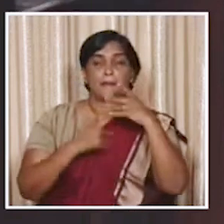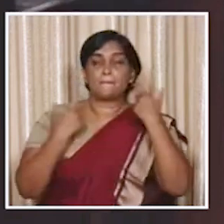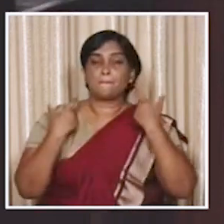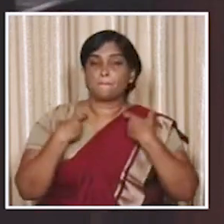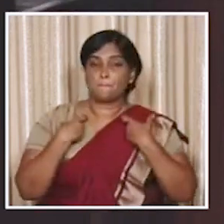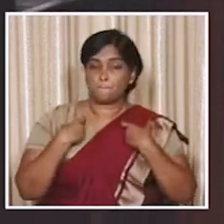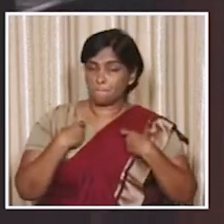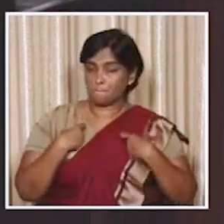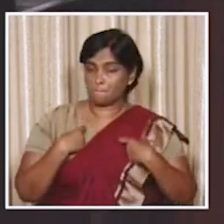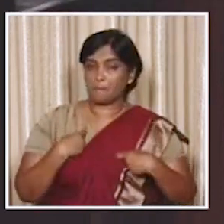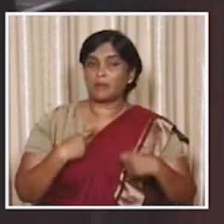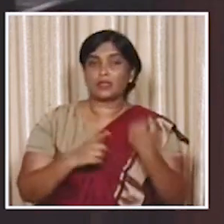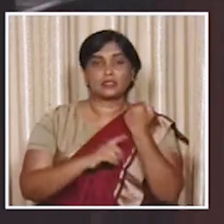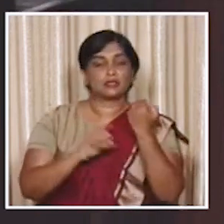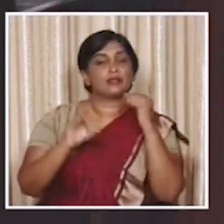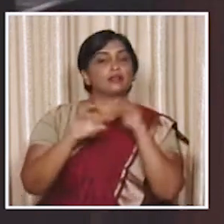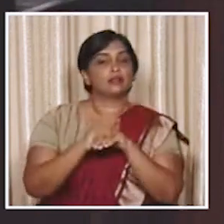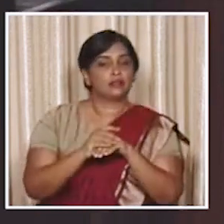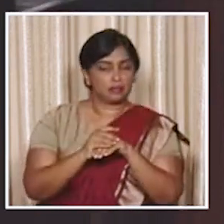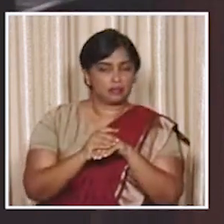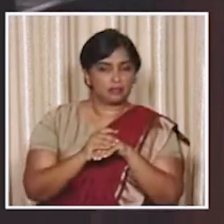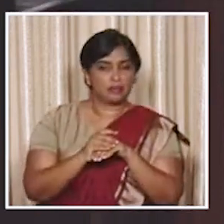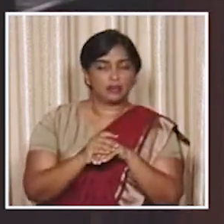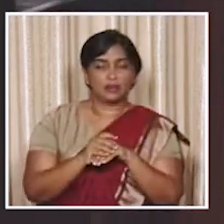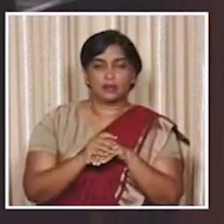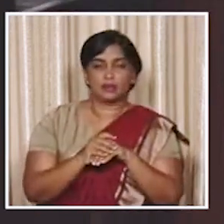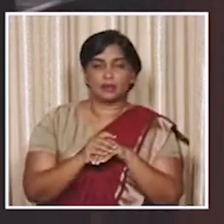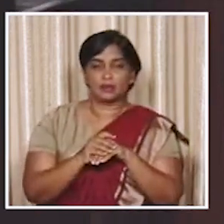ජනාධිපතිතුමාව බලයටපත් කරන්න ආවා. දැන්